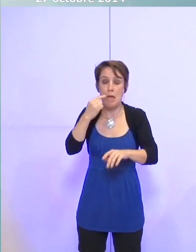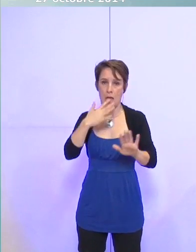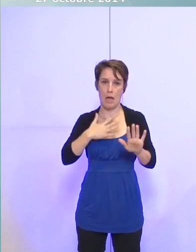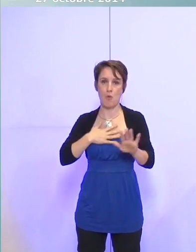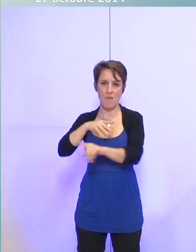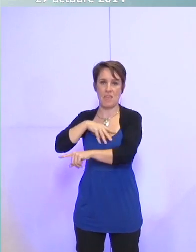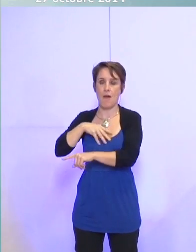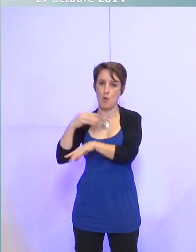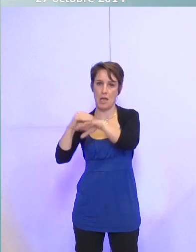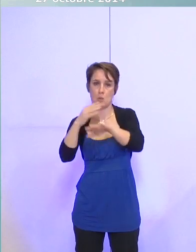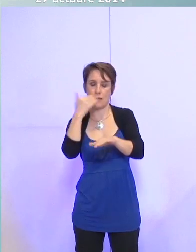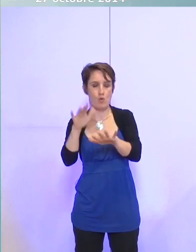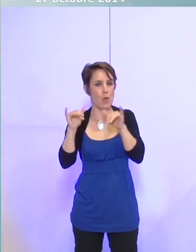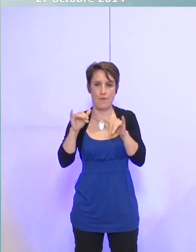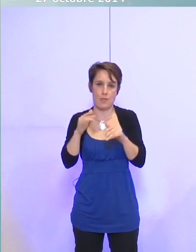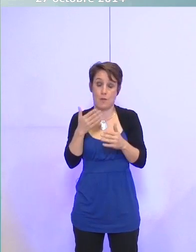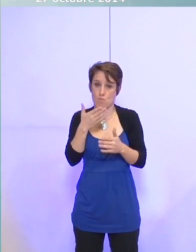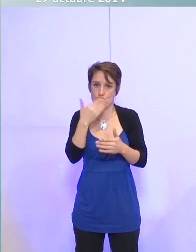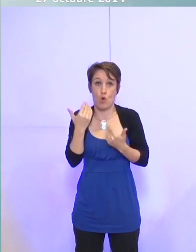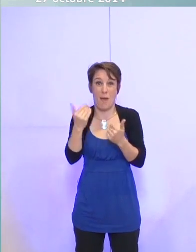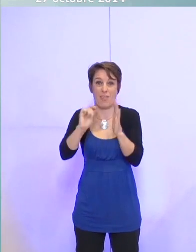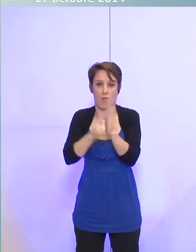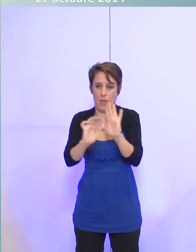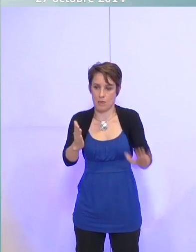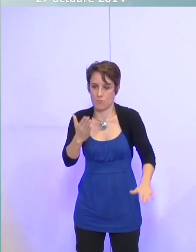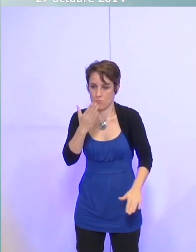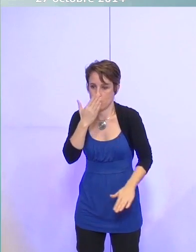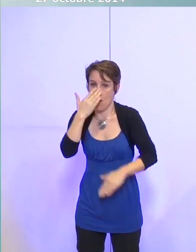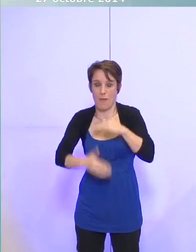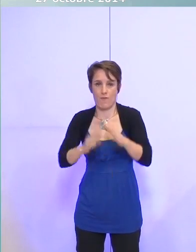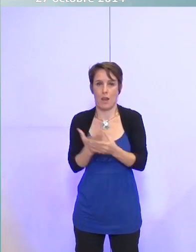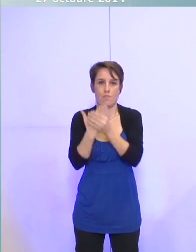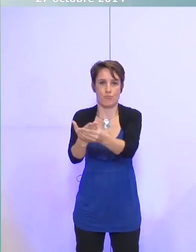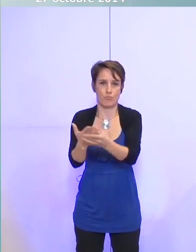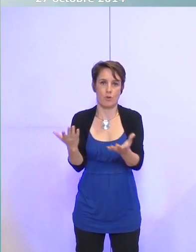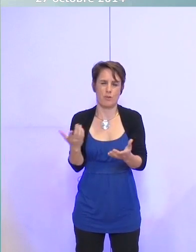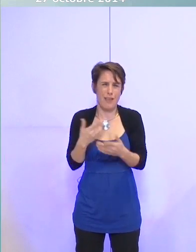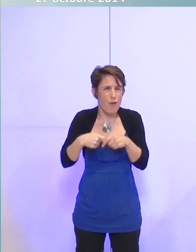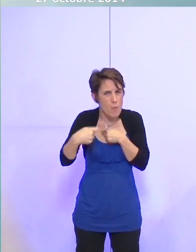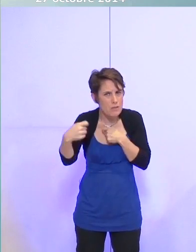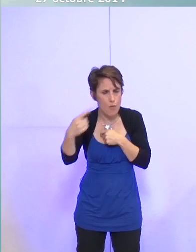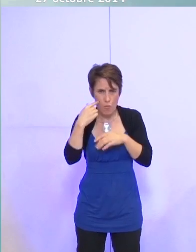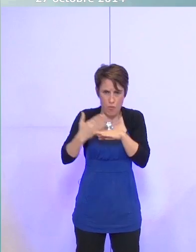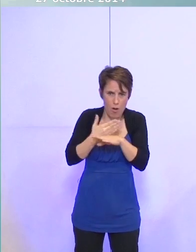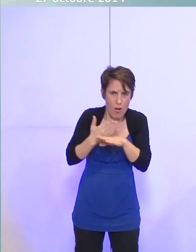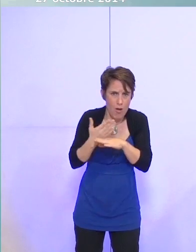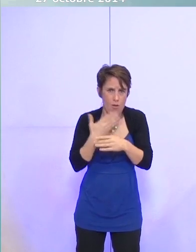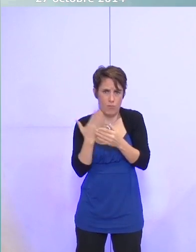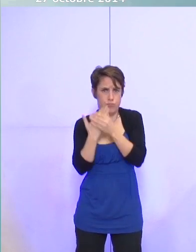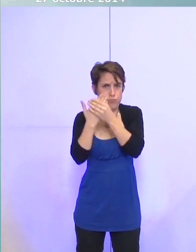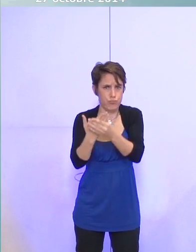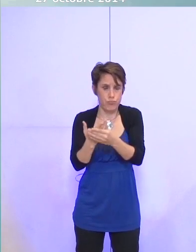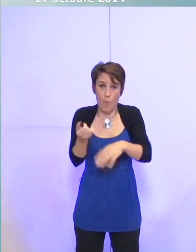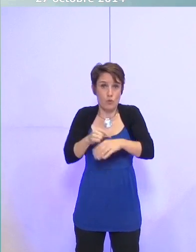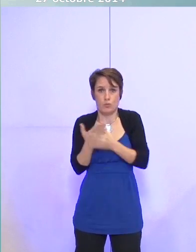le recommanderait à la ville ou à toute autre institution. Ces temps d'instruction sont longs, on ne dépose jamais les mémoires en défense immédiatement,